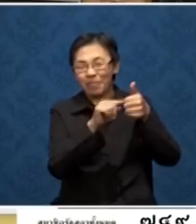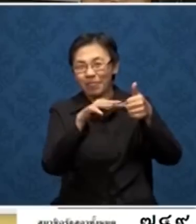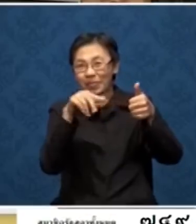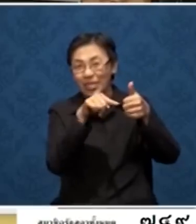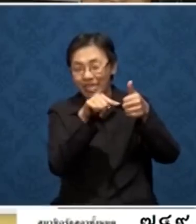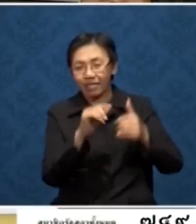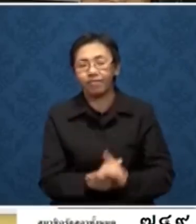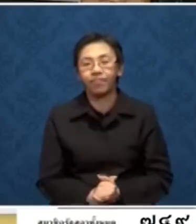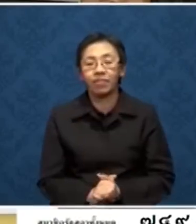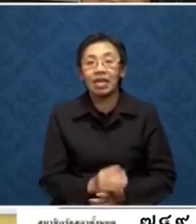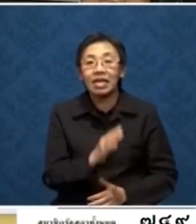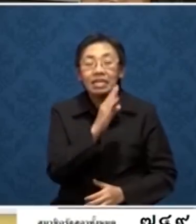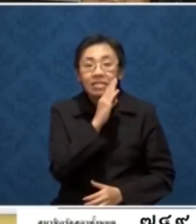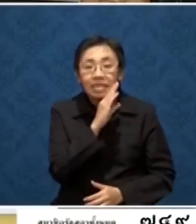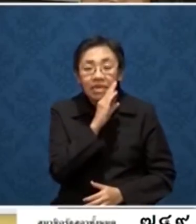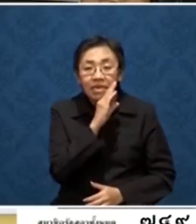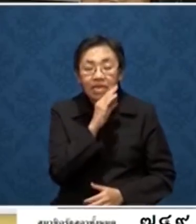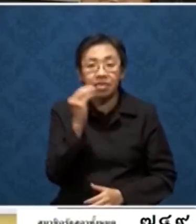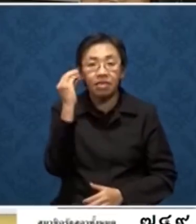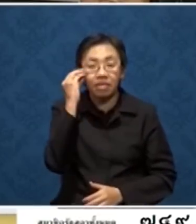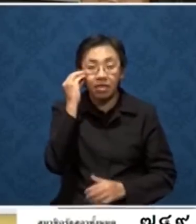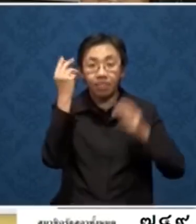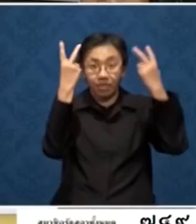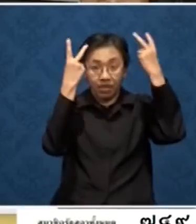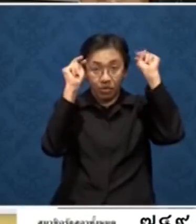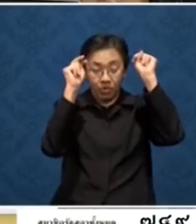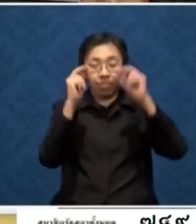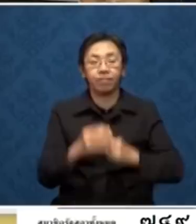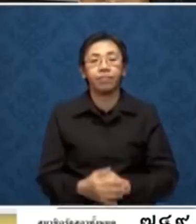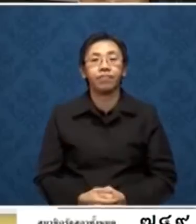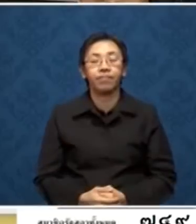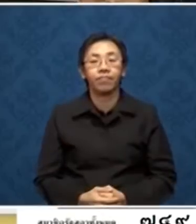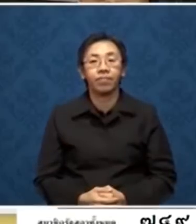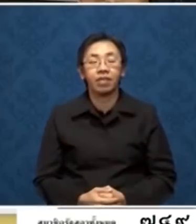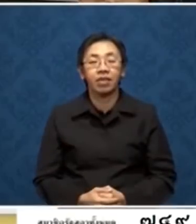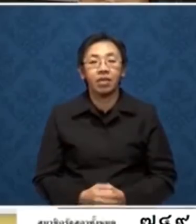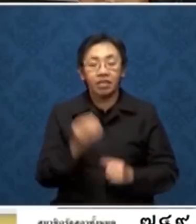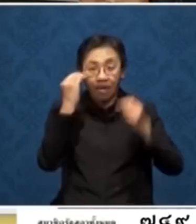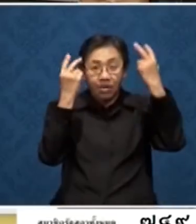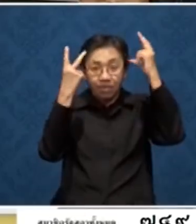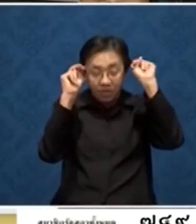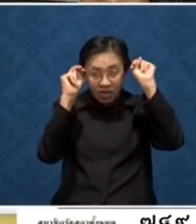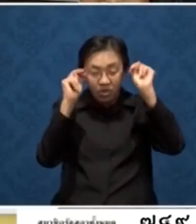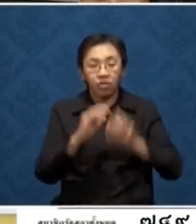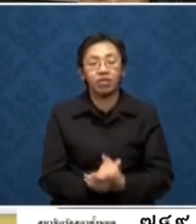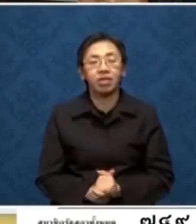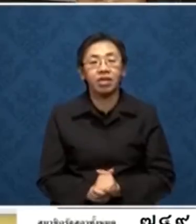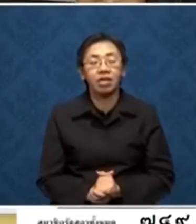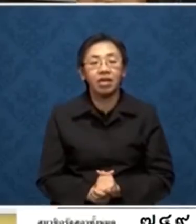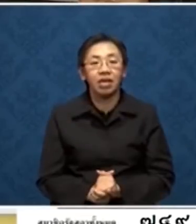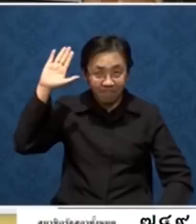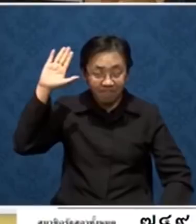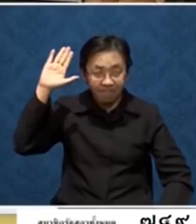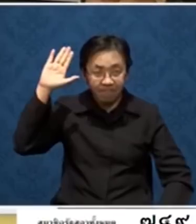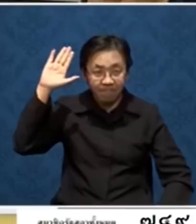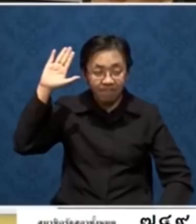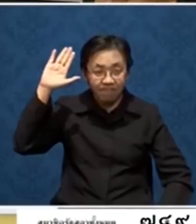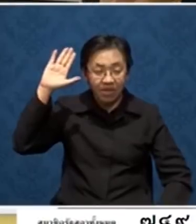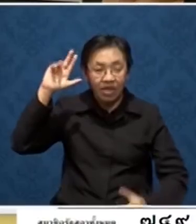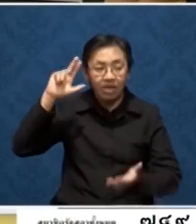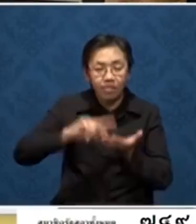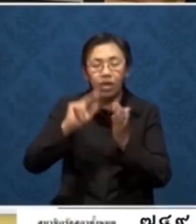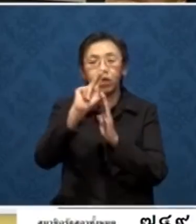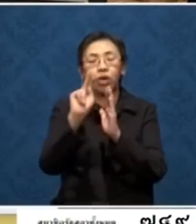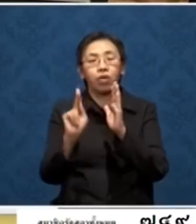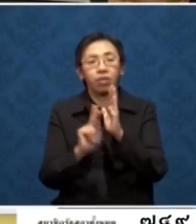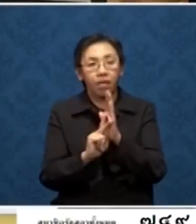นายพิชาเป็นนายกรัฐมนตรีจะให้นายวิชาไปลงสัตยาบันในกฎ